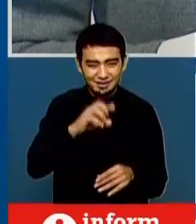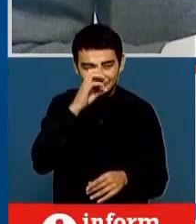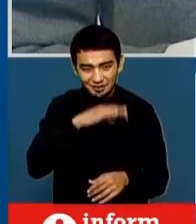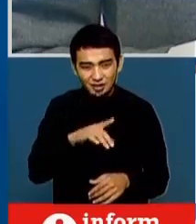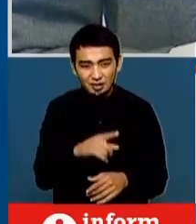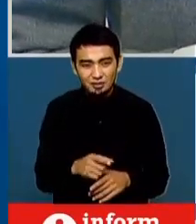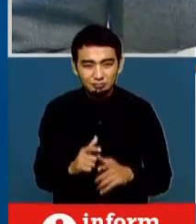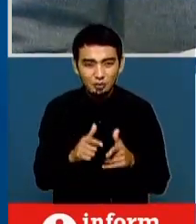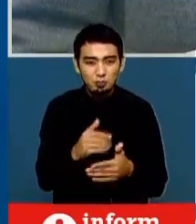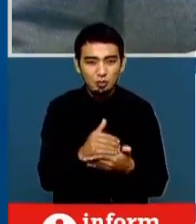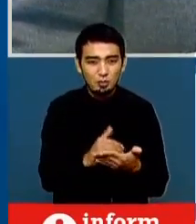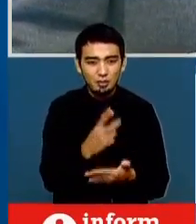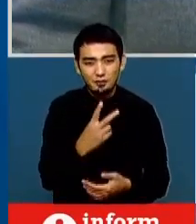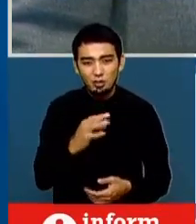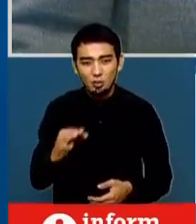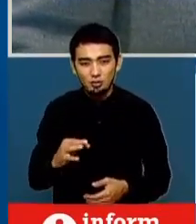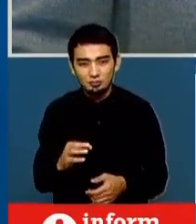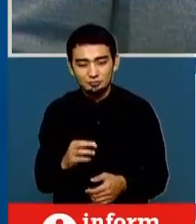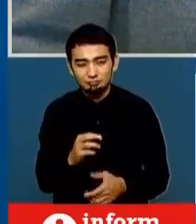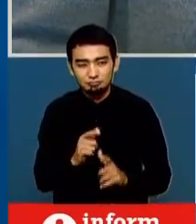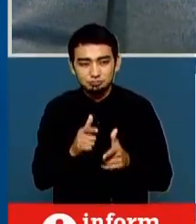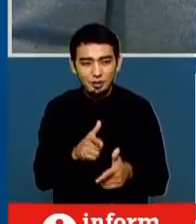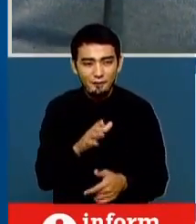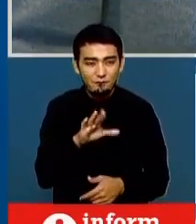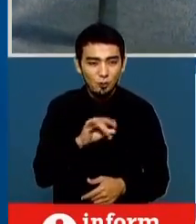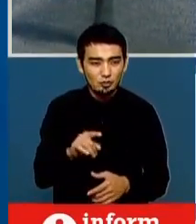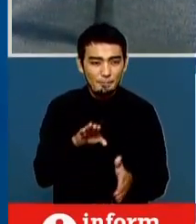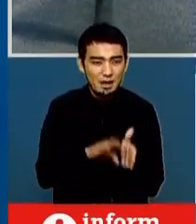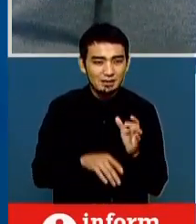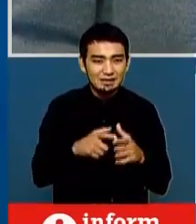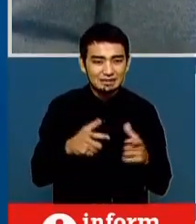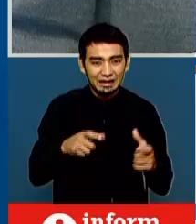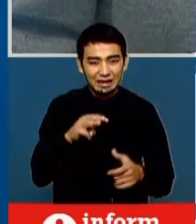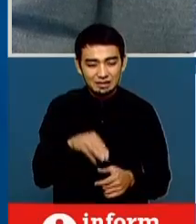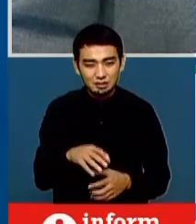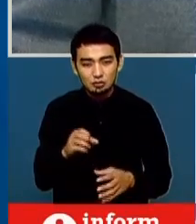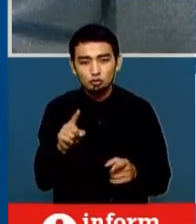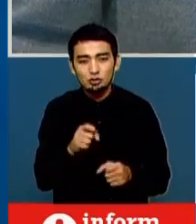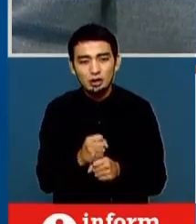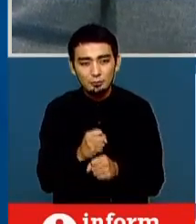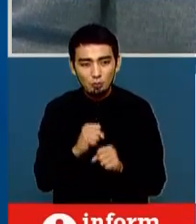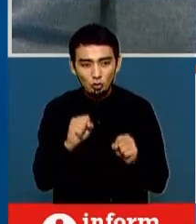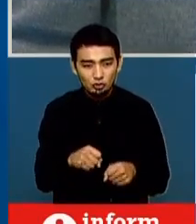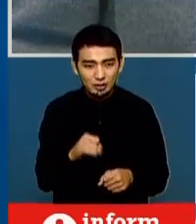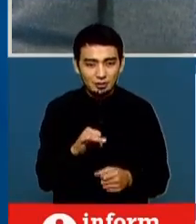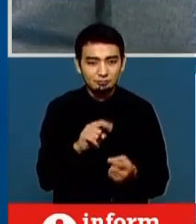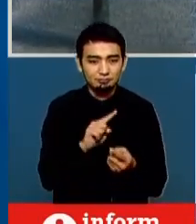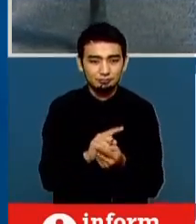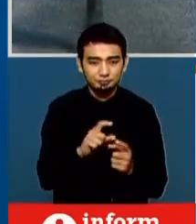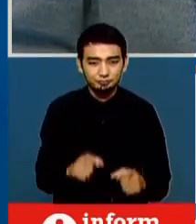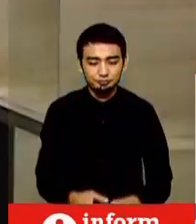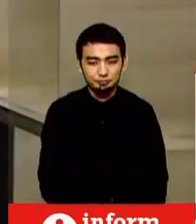программа «Срочники 2.0» и что нужно, чтобы поступить в ВУЗ без тестирования, со студентами в погонах встретились наши